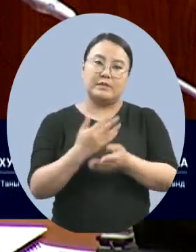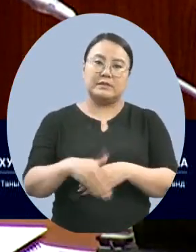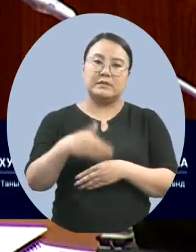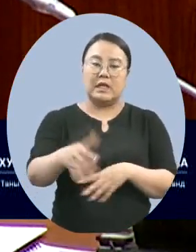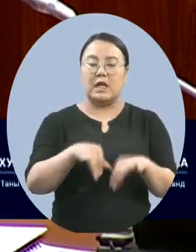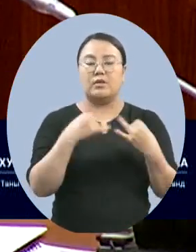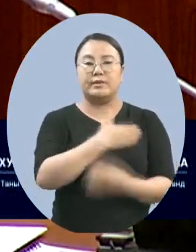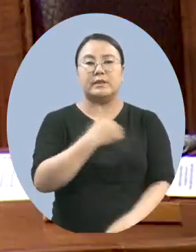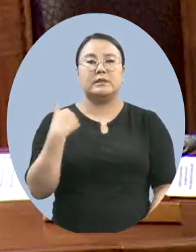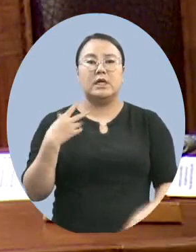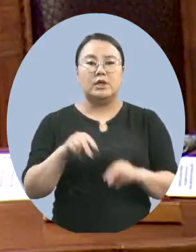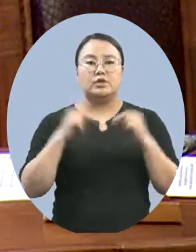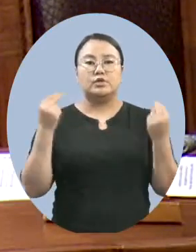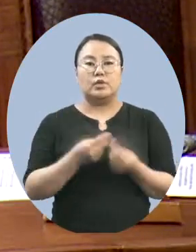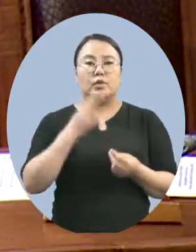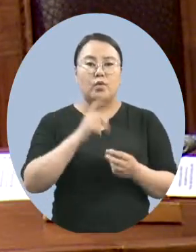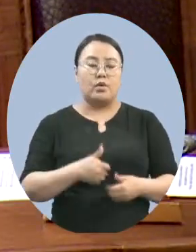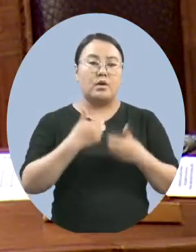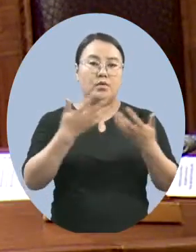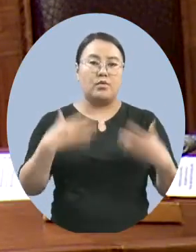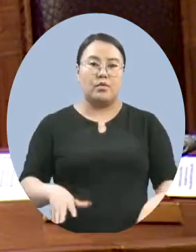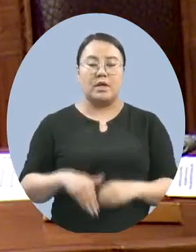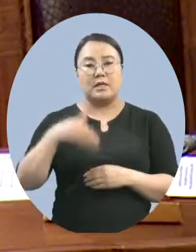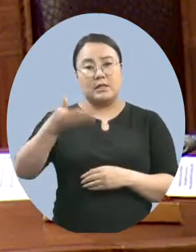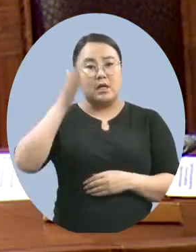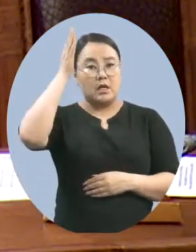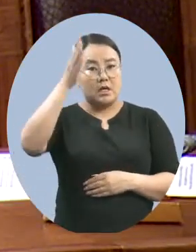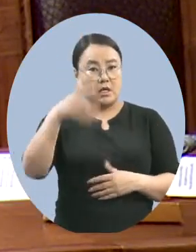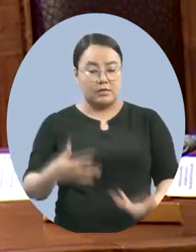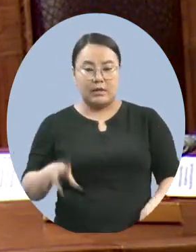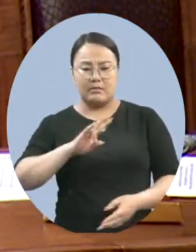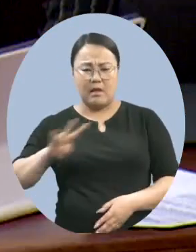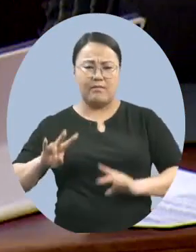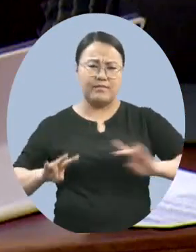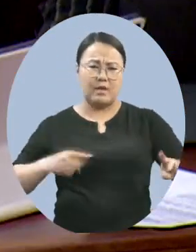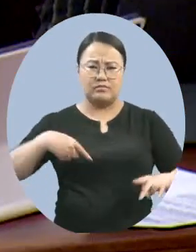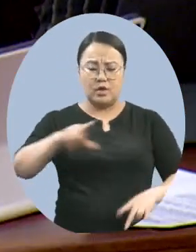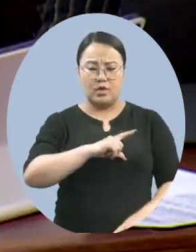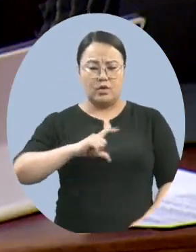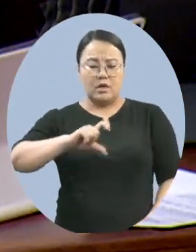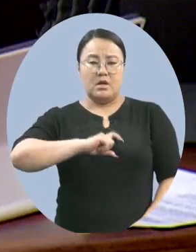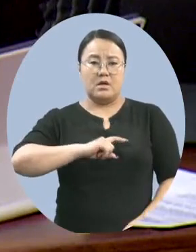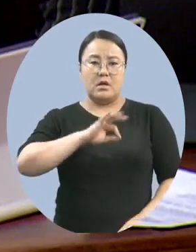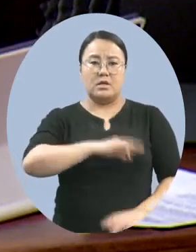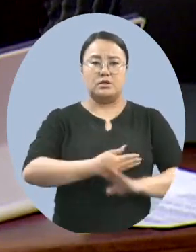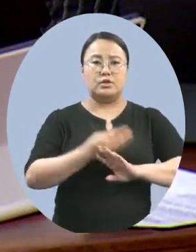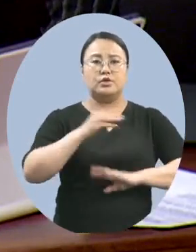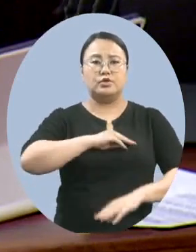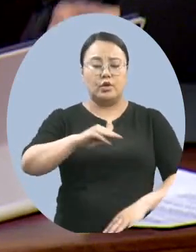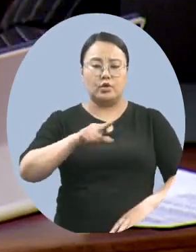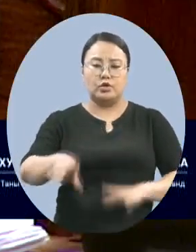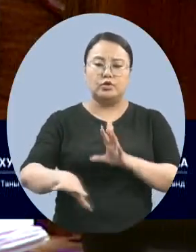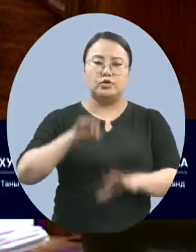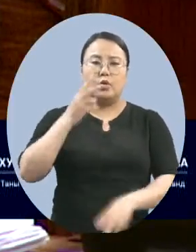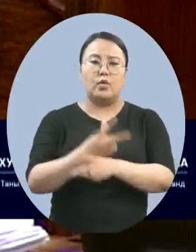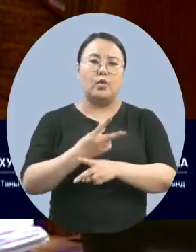улсын хурлын дарга занлагч нар чуулганы нэгдсэн хуралдаанд үг хэлэв. Тэрээр цаашид эрх баригч нам бүр өөрсдийн эрх ашигын төлөө сонгуулийн хуулийг өөрчлөлтөд